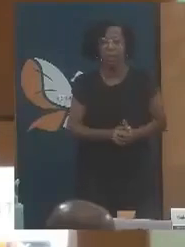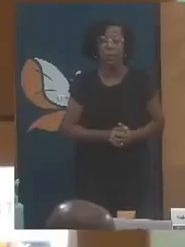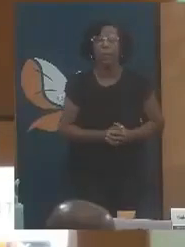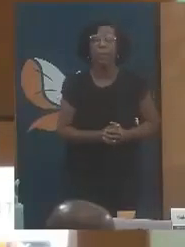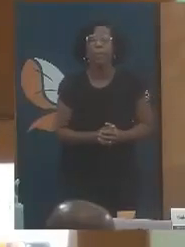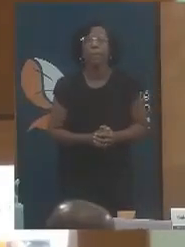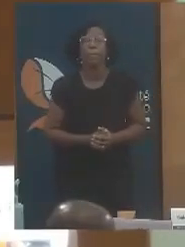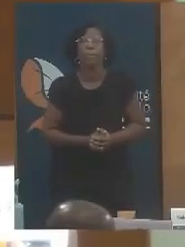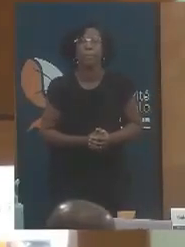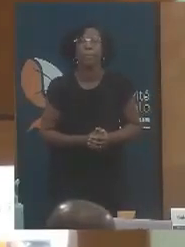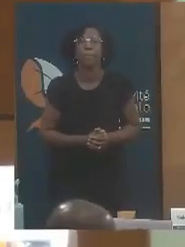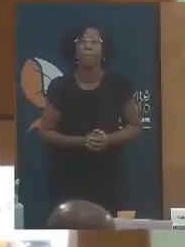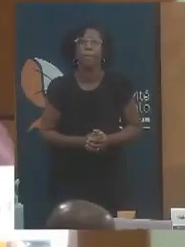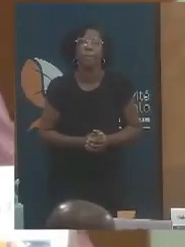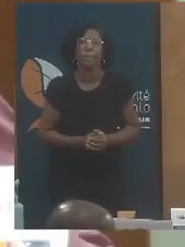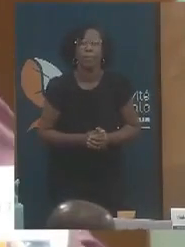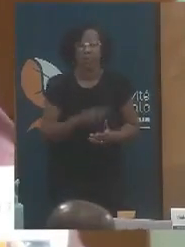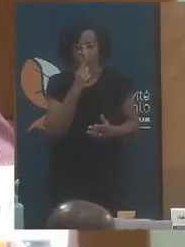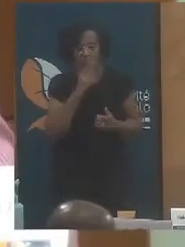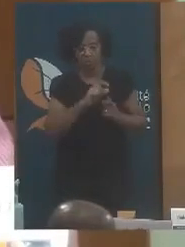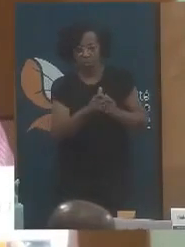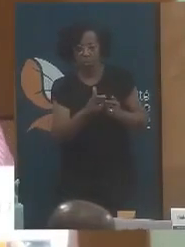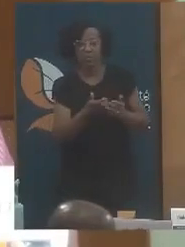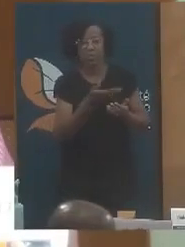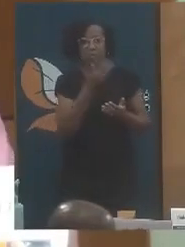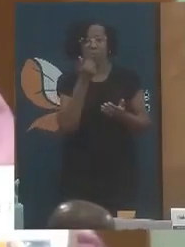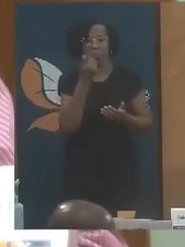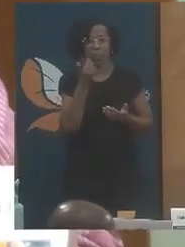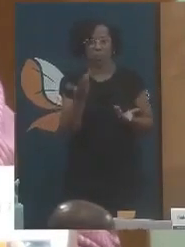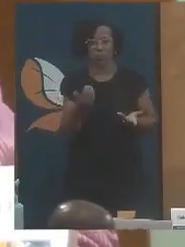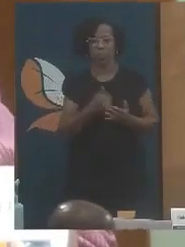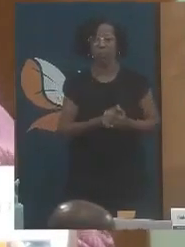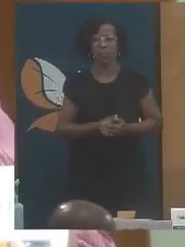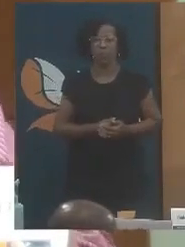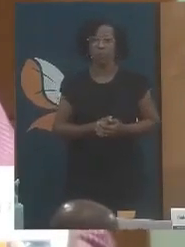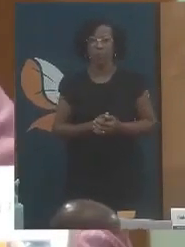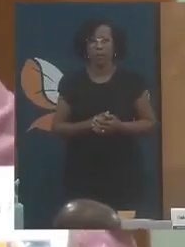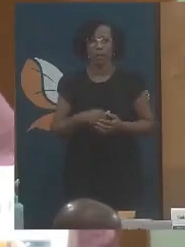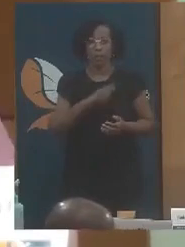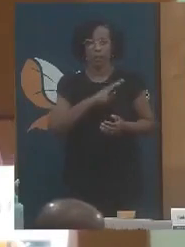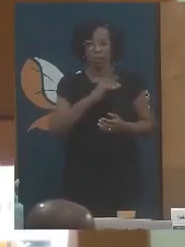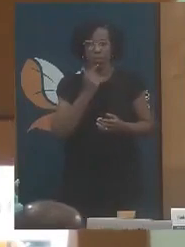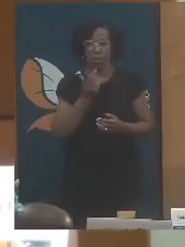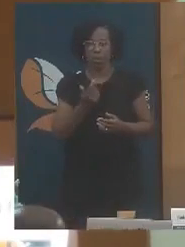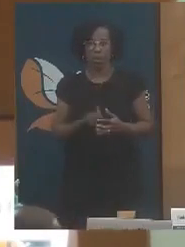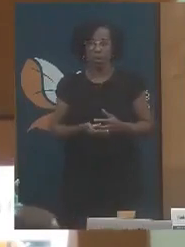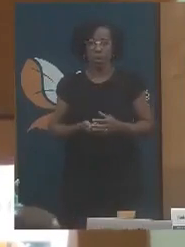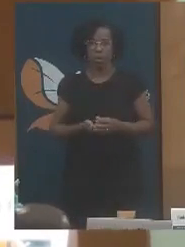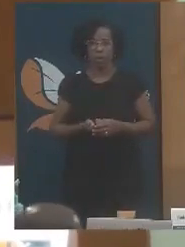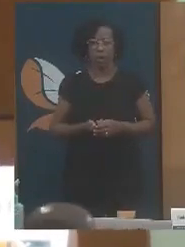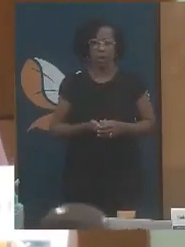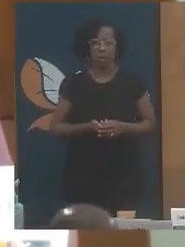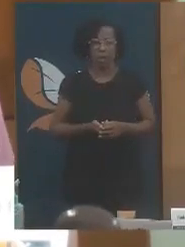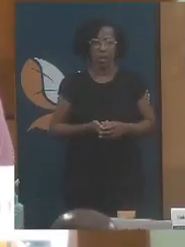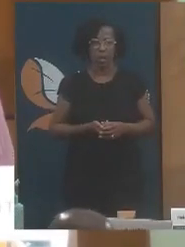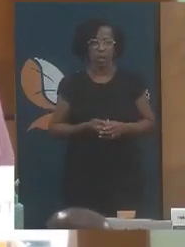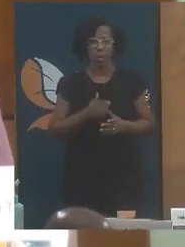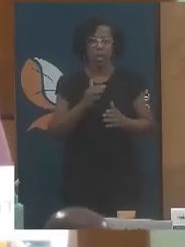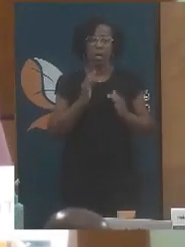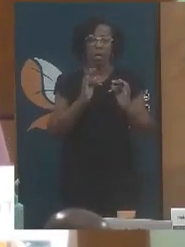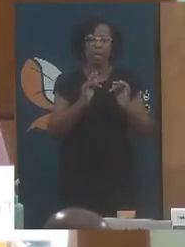que je vais entrer dans l'ordre, parce que cette question de